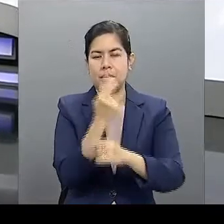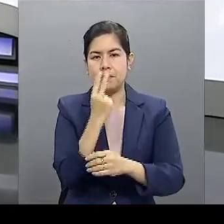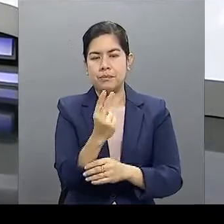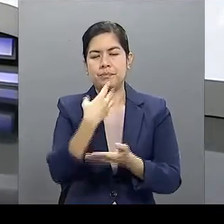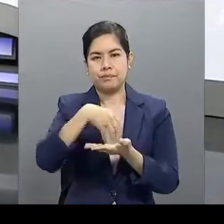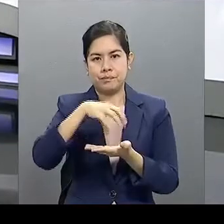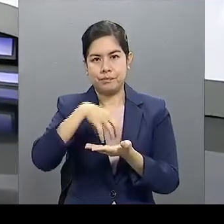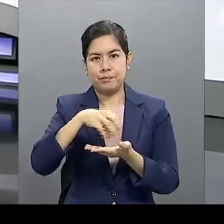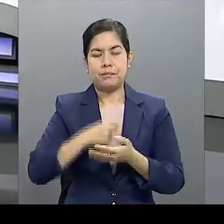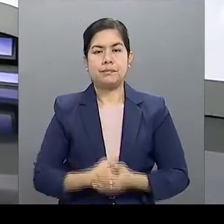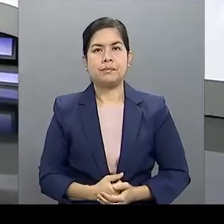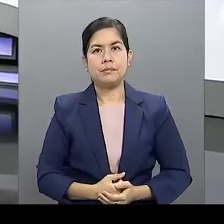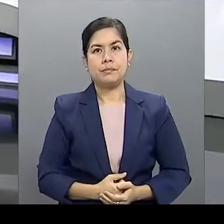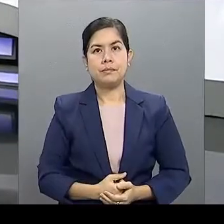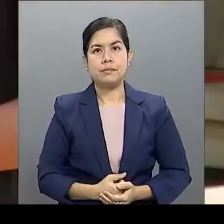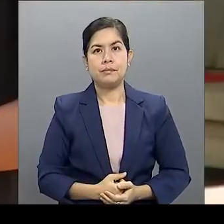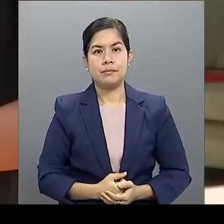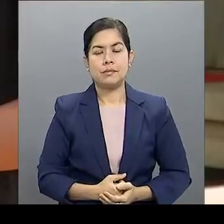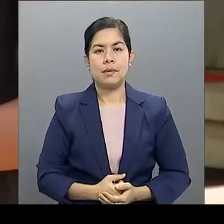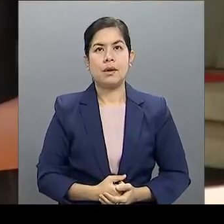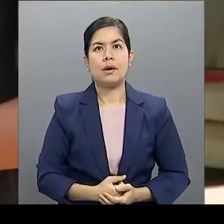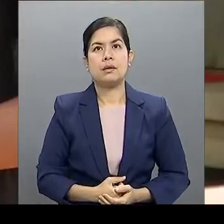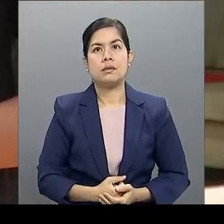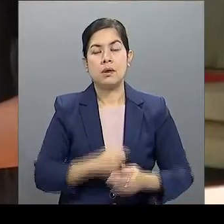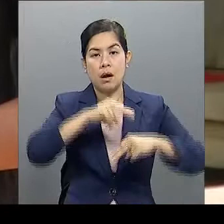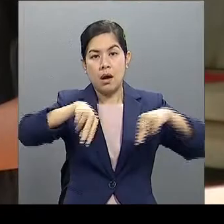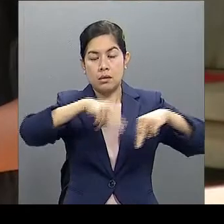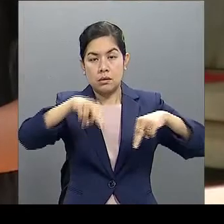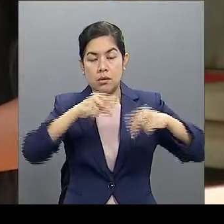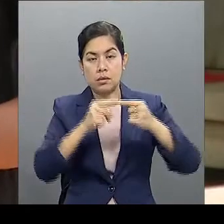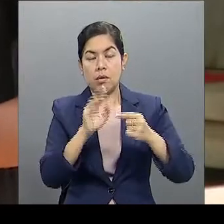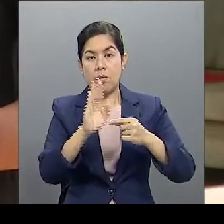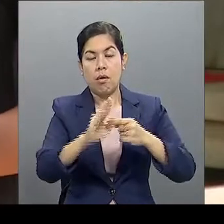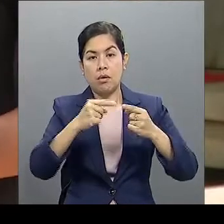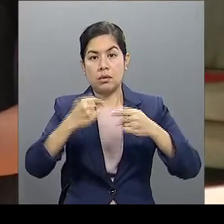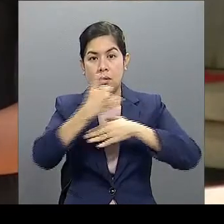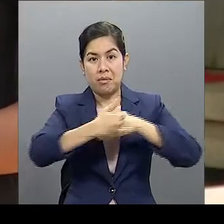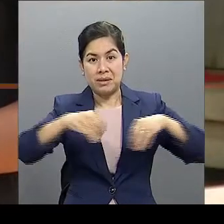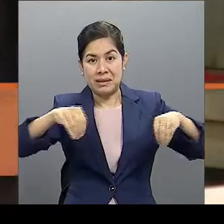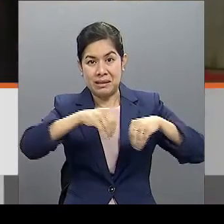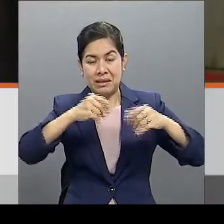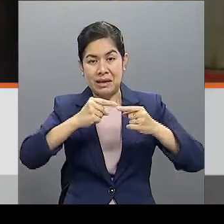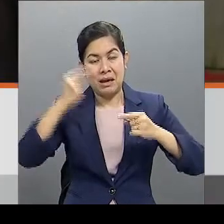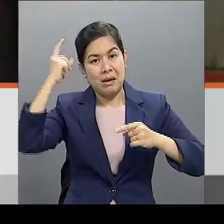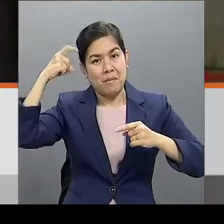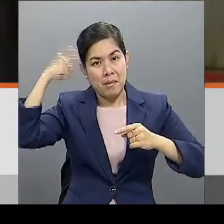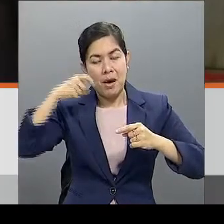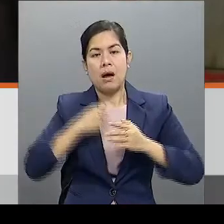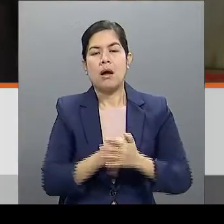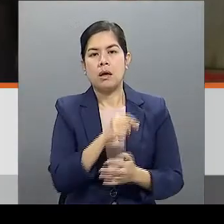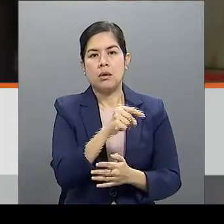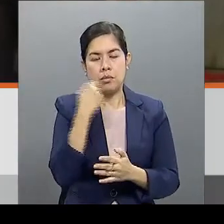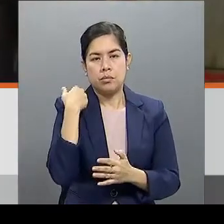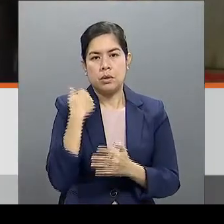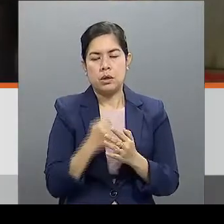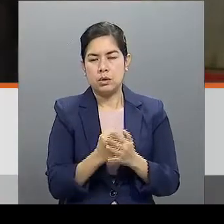ครับคุณธีรเดชคุณมณีนาถครับการเฝ้าระวังตามพื้นที่ชายแดนของจังหวัดตากขณะนี้ก็ยังคงทําอย่างเข้มข้นนะครับเนื่องจากว่าในประเทศเมีย